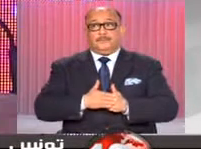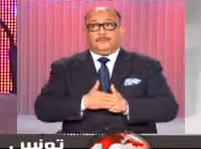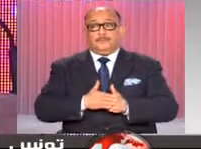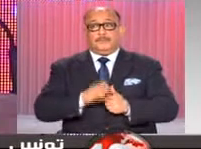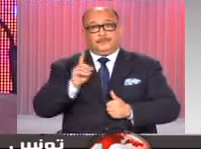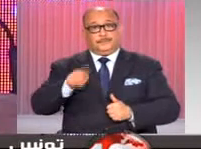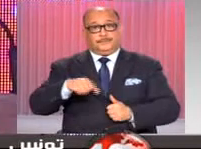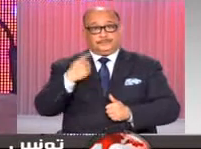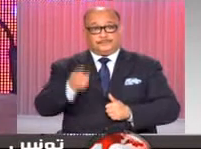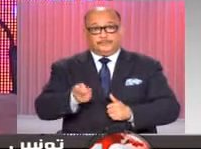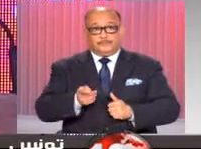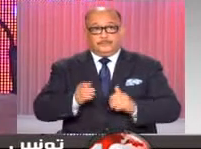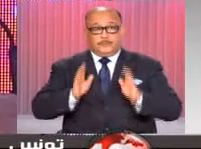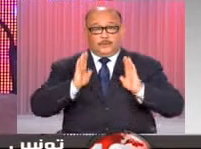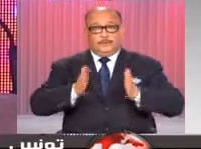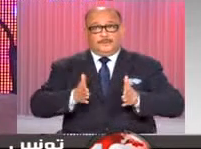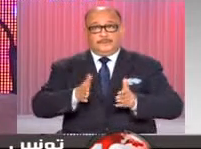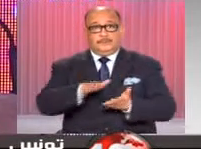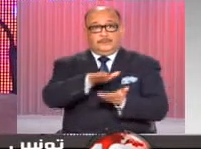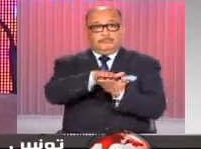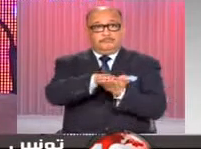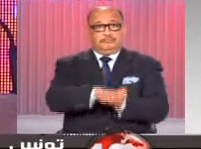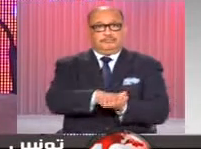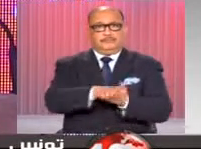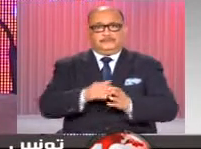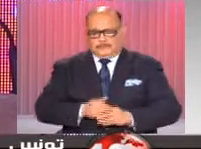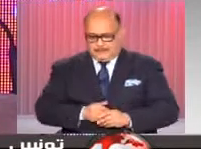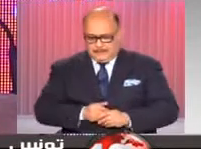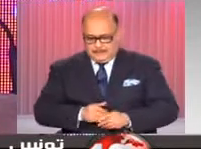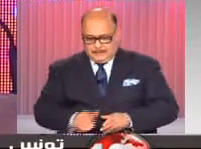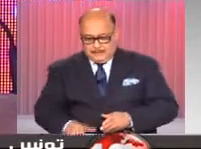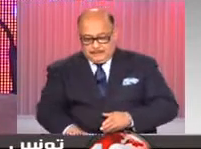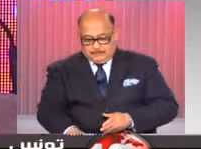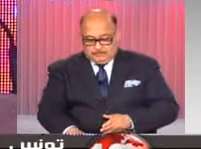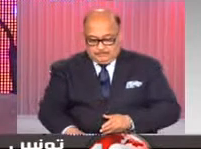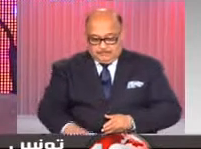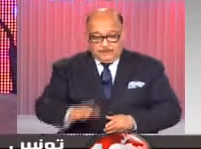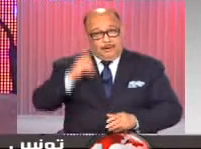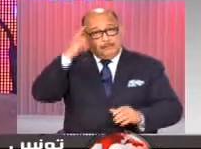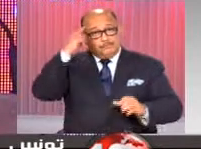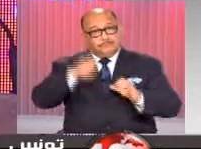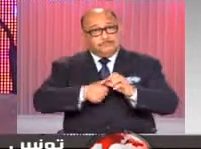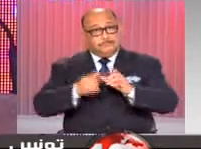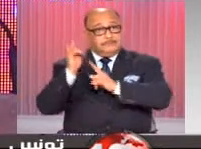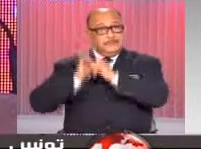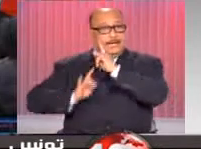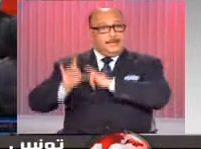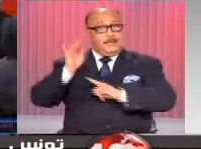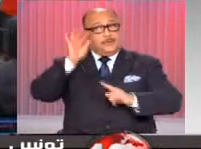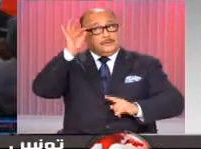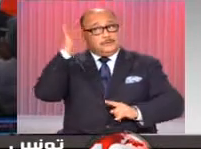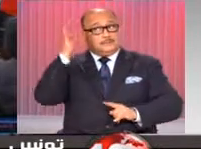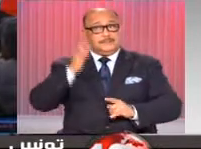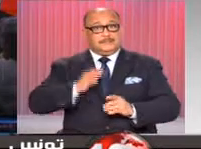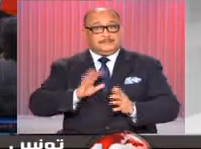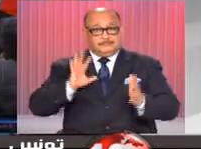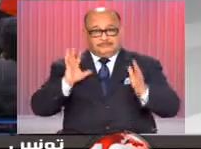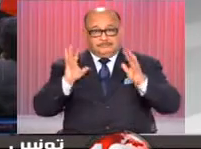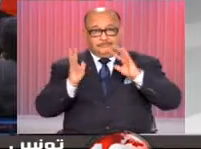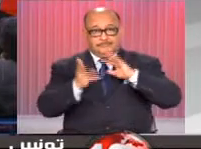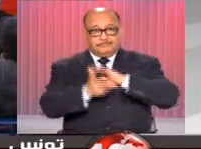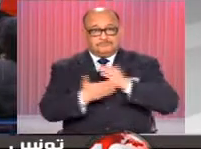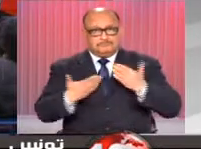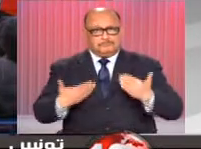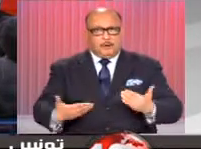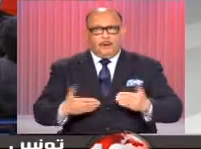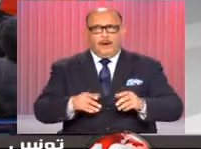بالسياسة الخارجية والدفاع والأمن القومي، حدث سيشكل حسب الكثيرين لحظة فارقة في تاريخ تونس